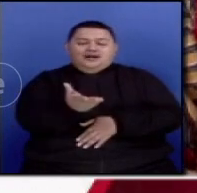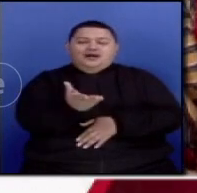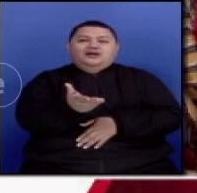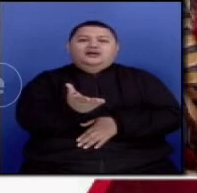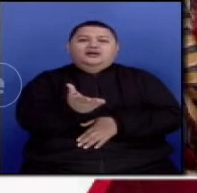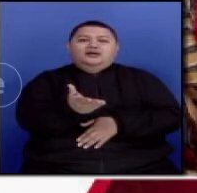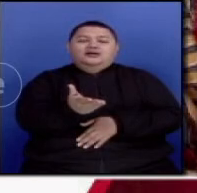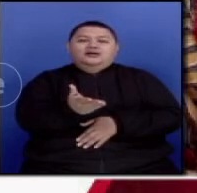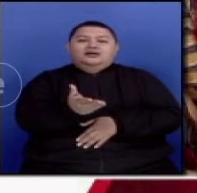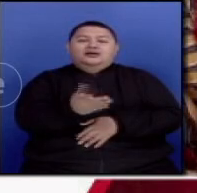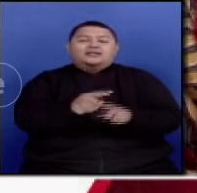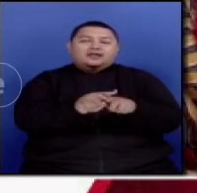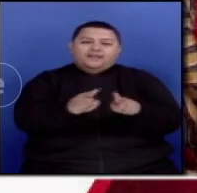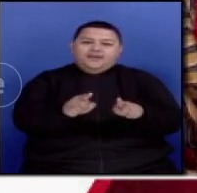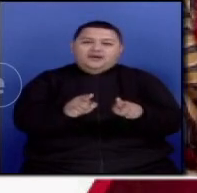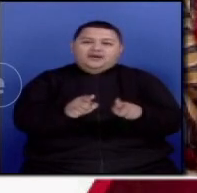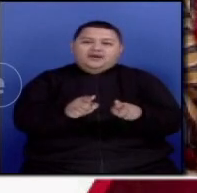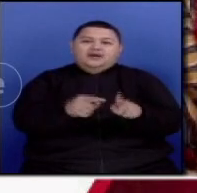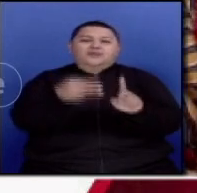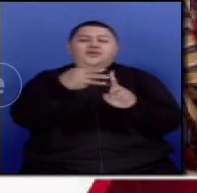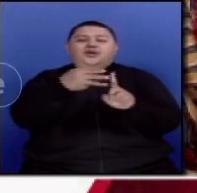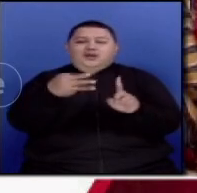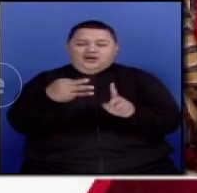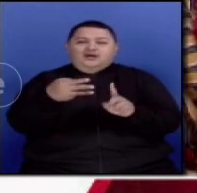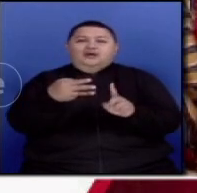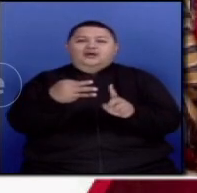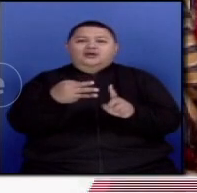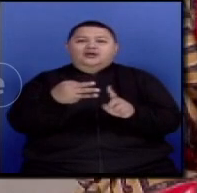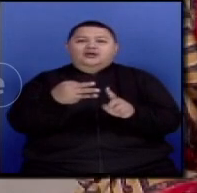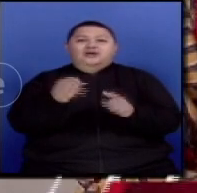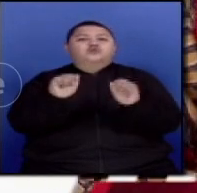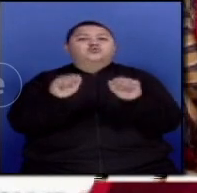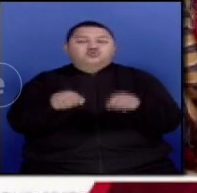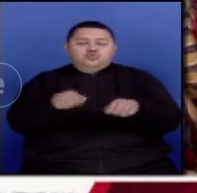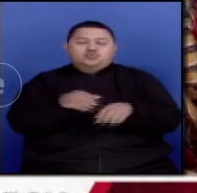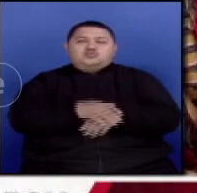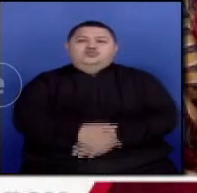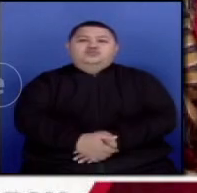asal yang bersangkutan atau Richard Eliezer setuju.